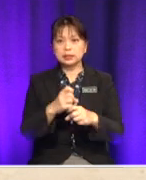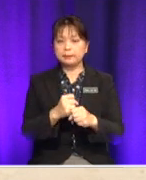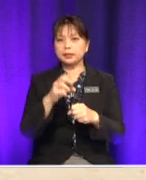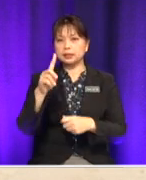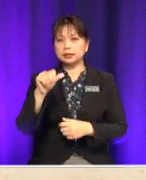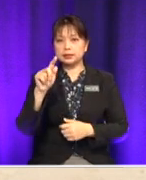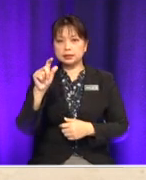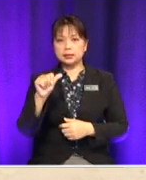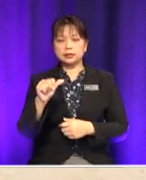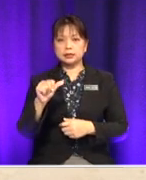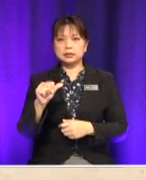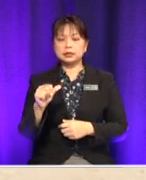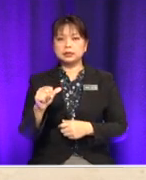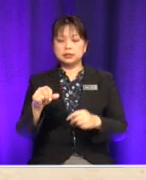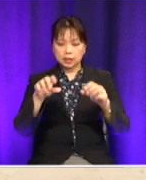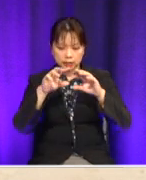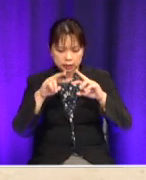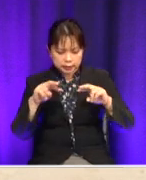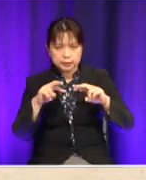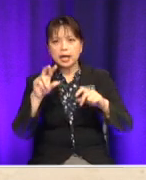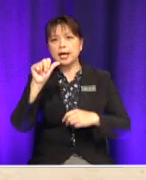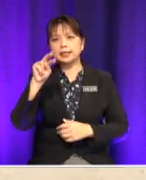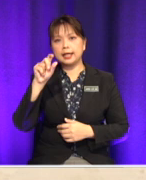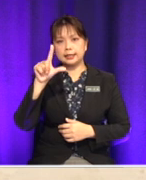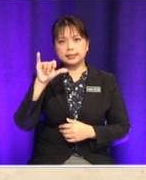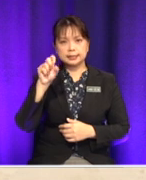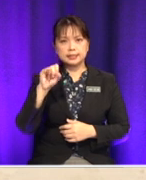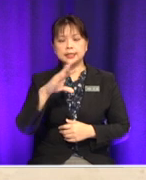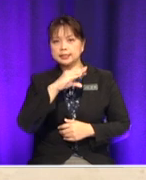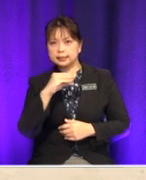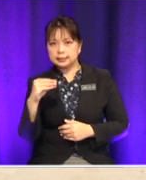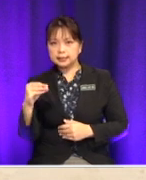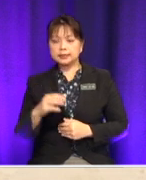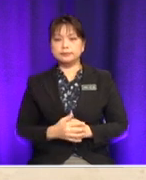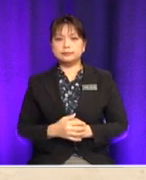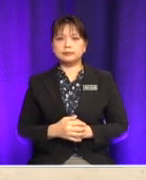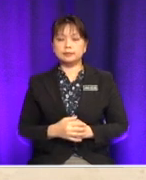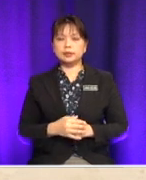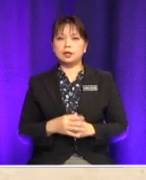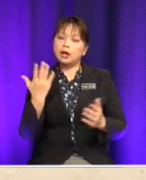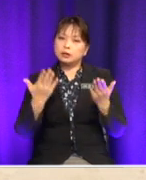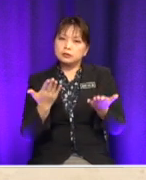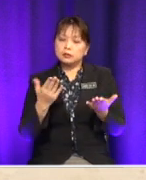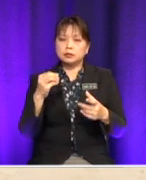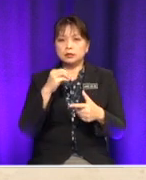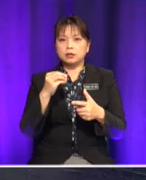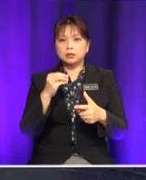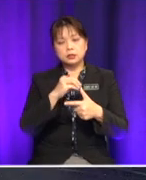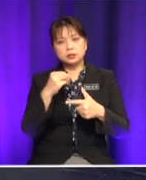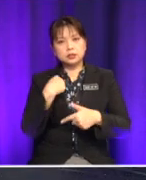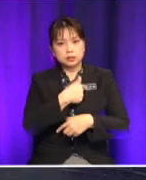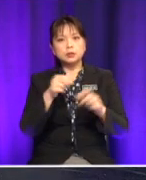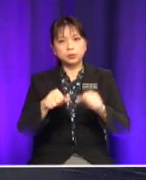dan mentafsir data biasanya dibuat dalam bentuk dalam bentuk persamaan kimia